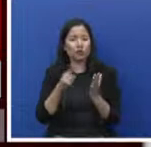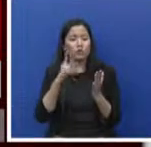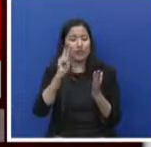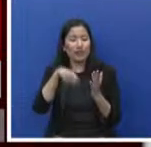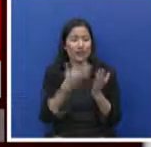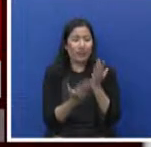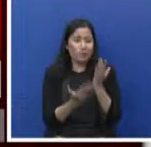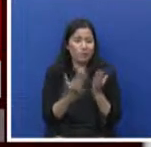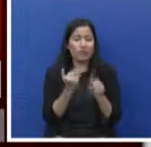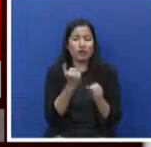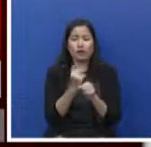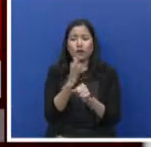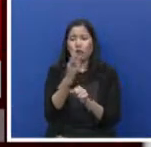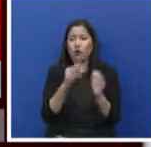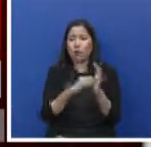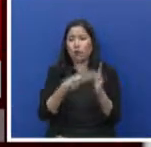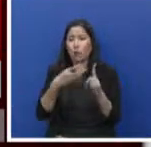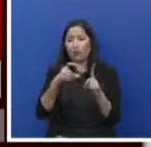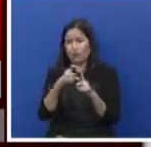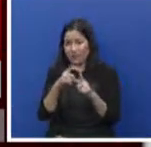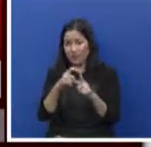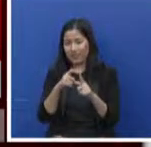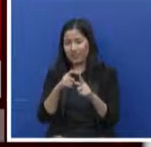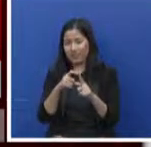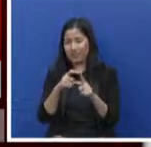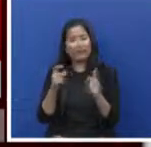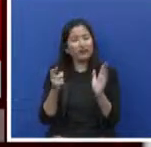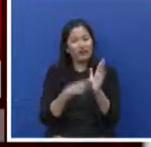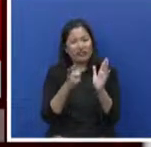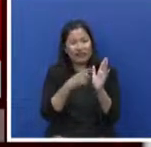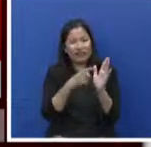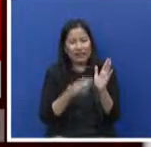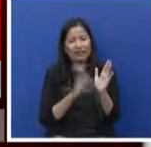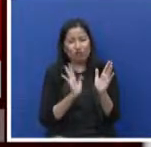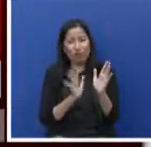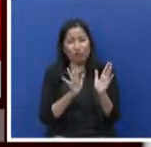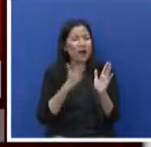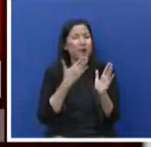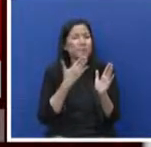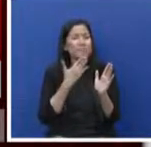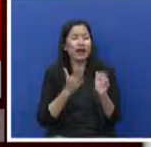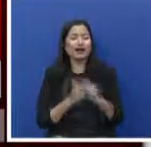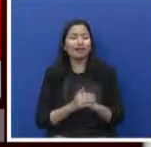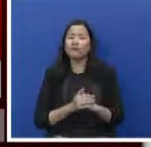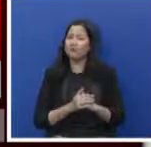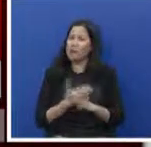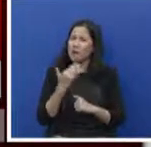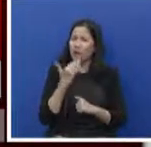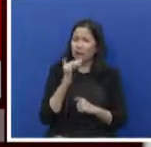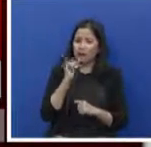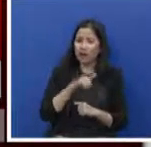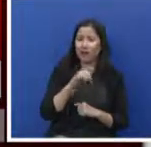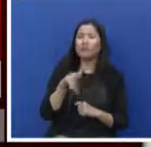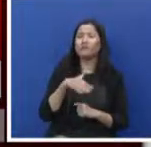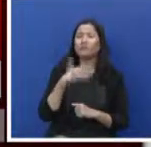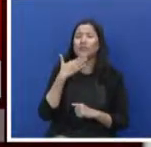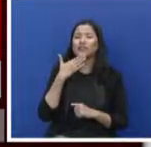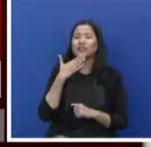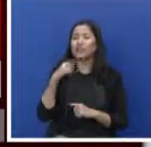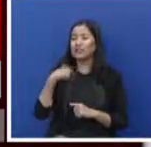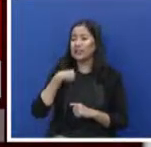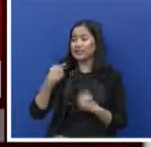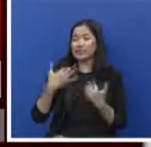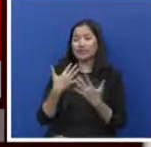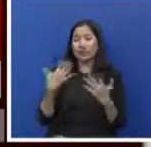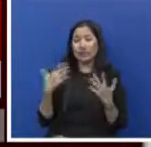aplikasi Gojek di GoMap tinggal diklik. Jadi, memang klik button saja Mbak, mudah. Mudah ya, oke itu biasanya ya memang khususnya saya sebagai